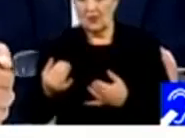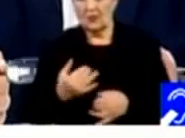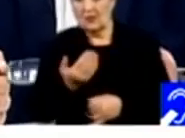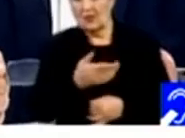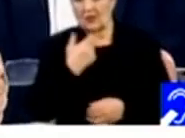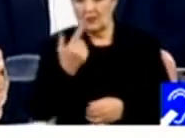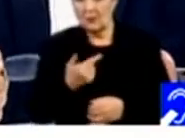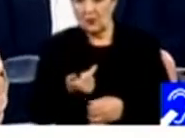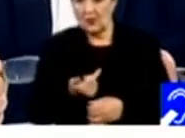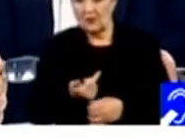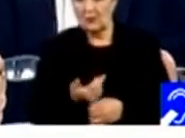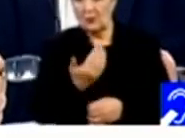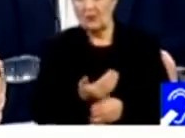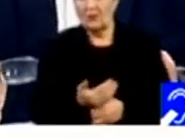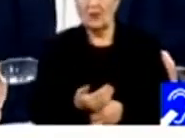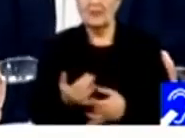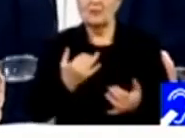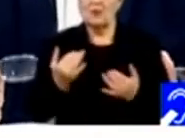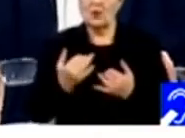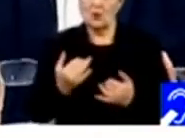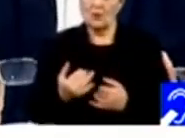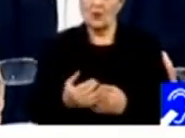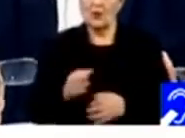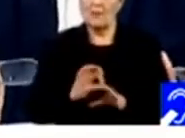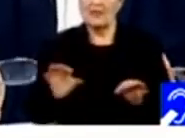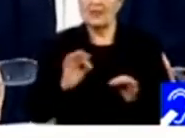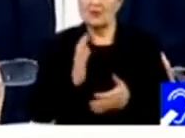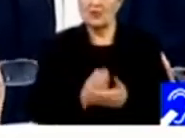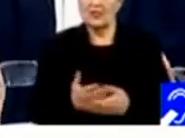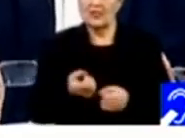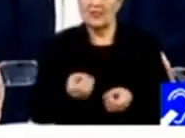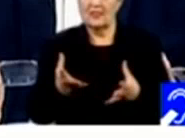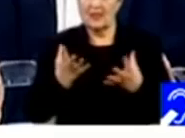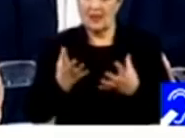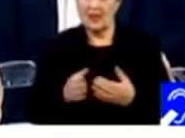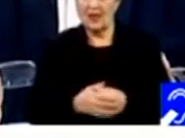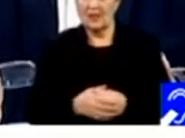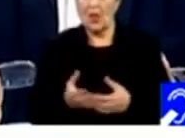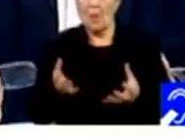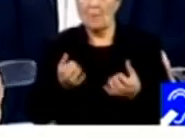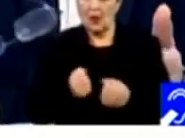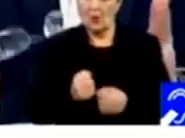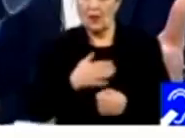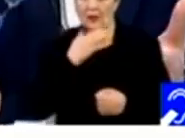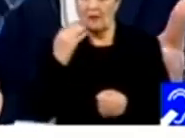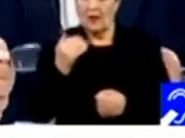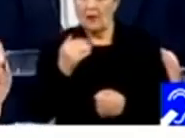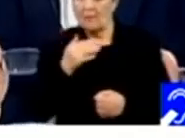pomeniți dumneavoastră, cu alții urmează să mai comunic, dar mesajul meu este foarte și foarte clar. Am preluat cele mai bune